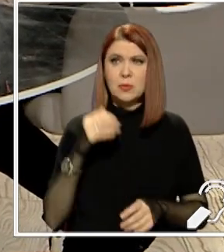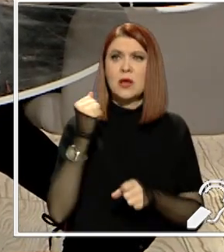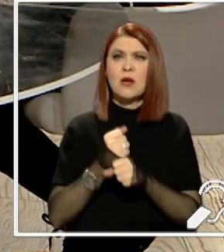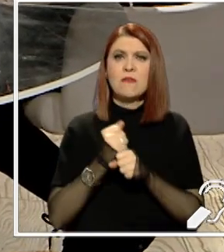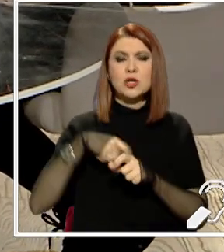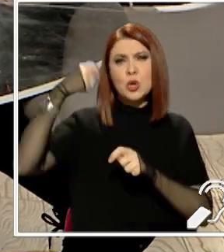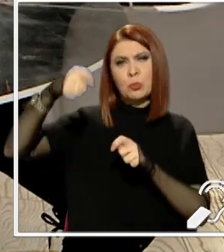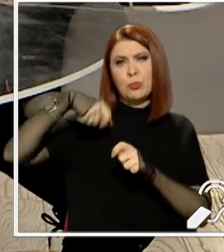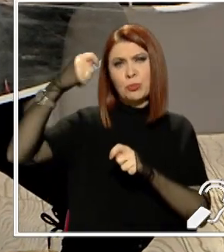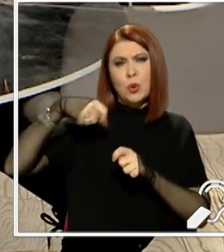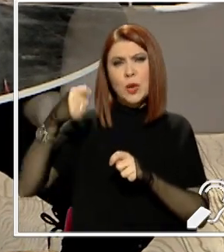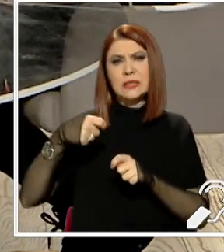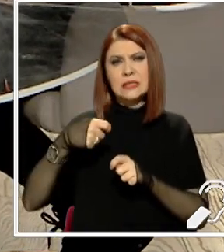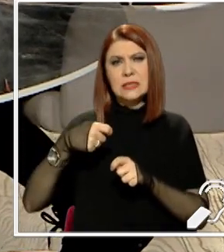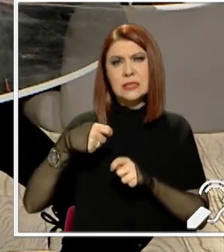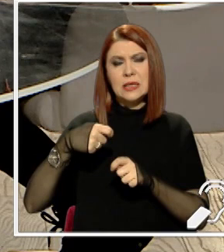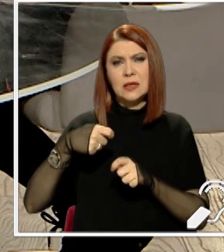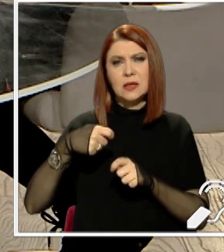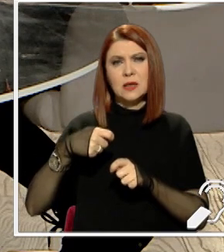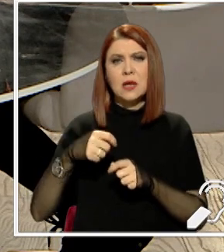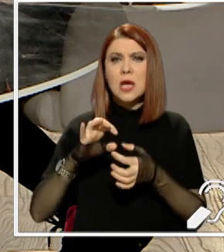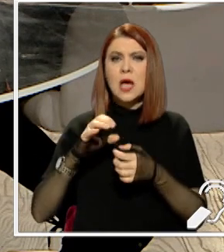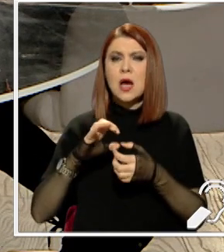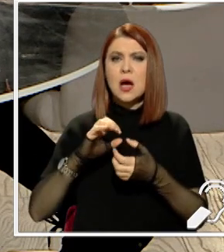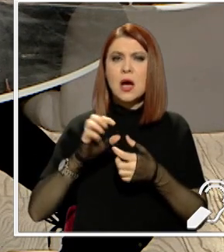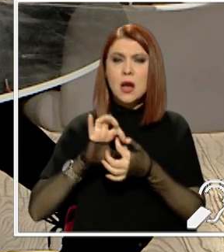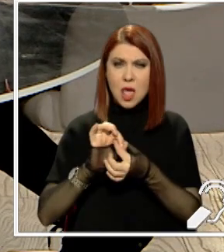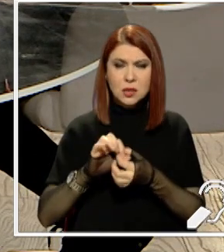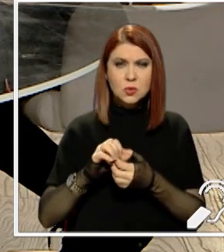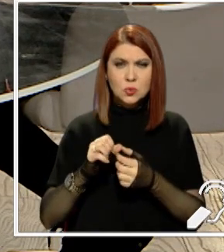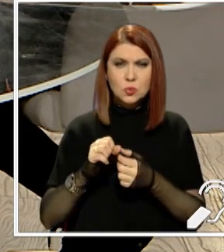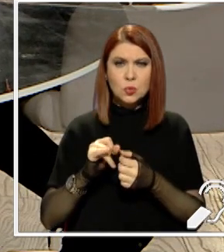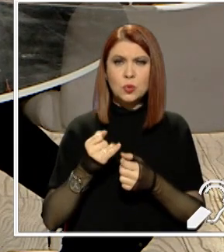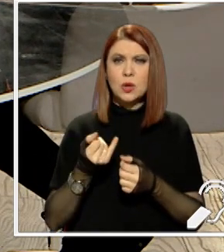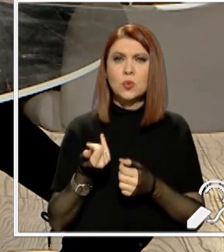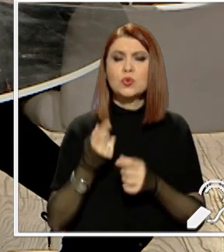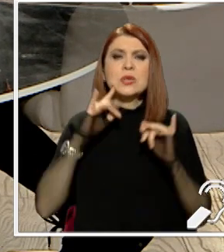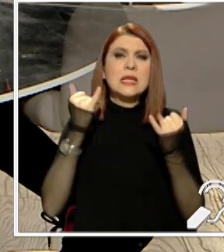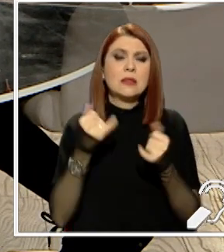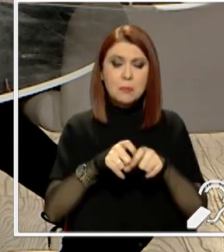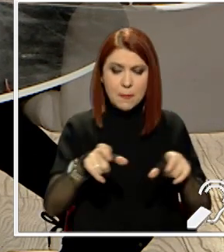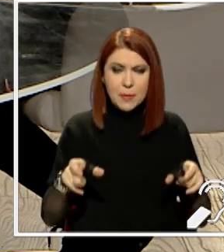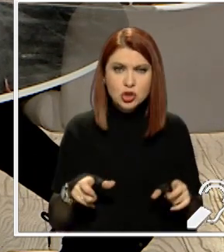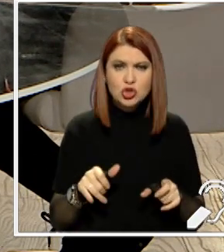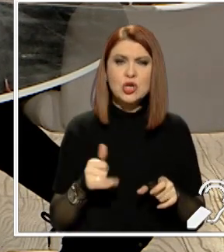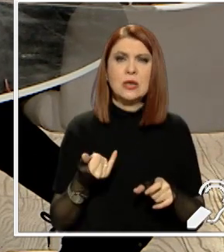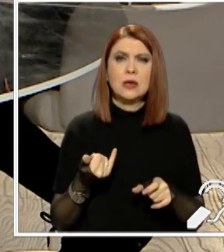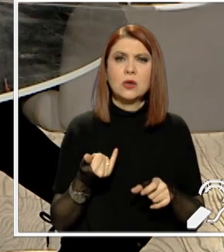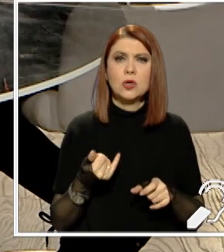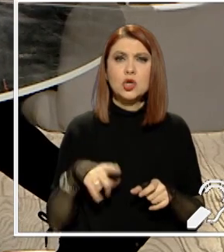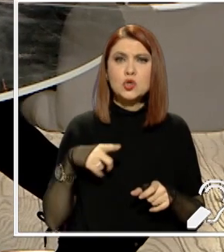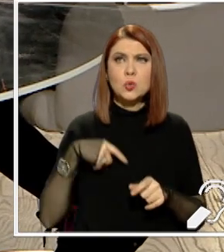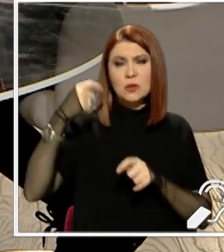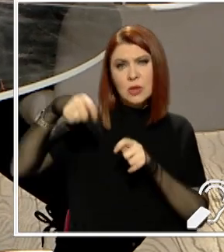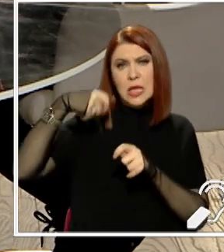realizează proiecții, bineînțeles, în strânsă legătură cu ceea ce se întâmplă pe scenă,